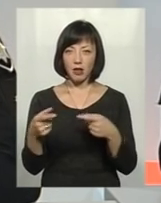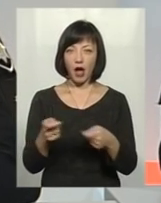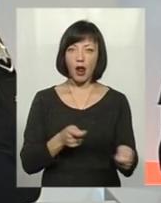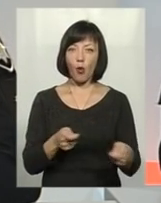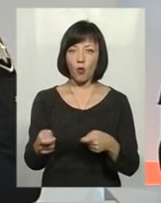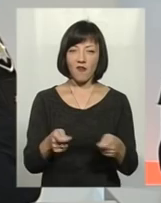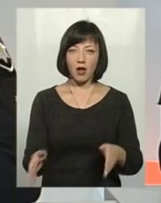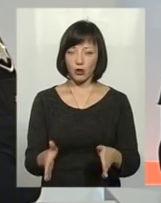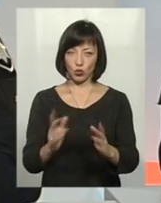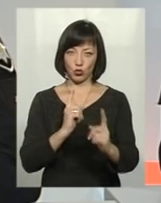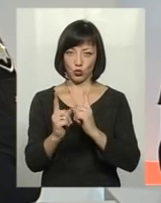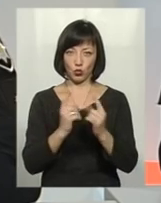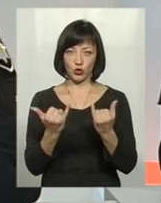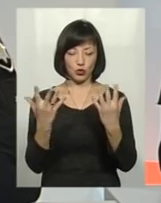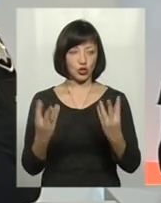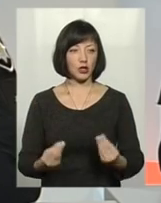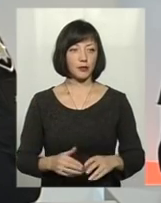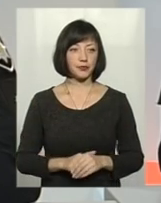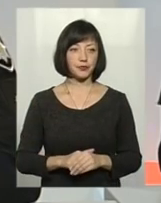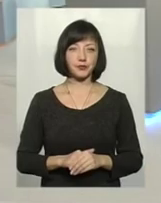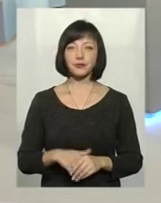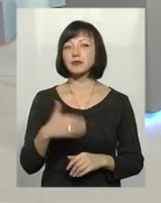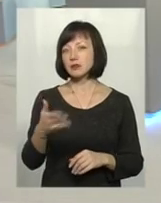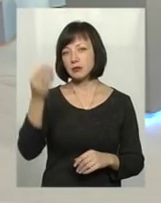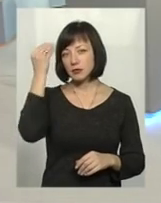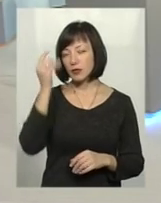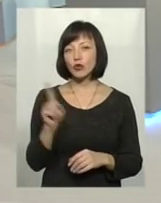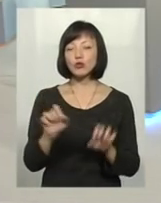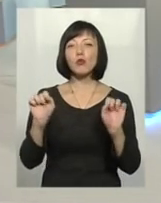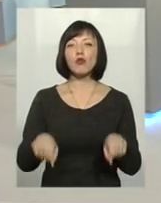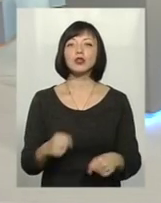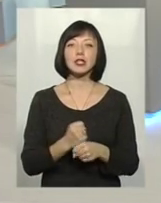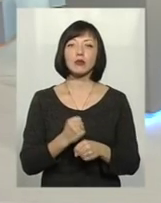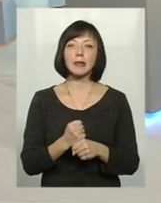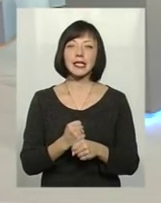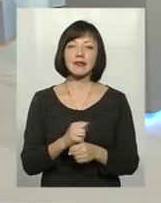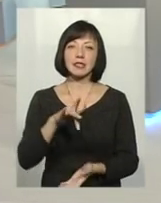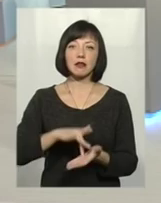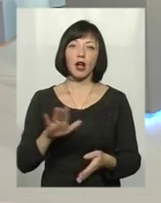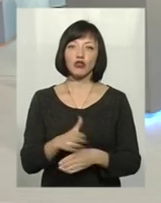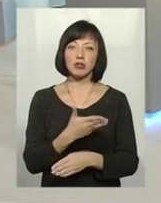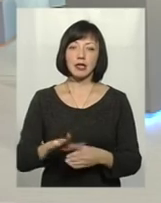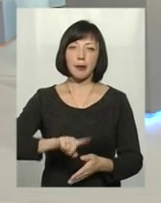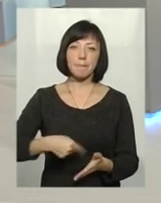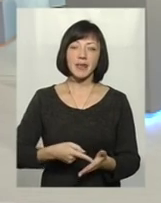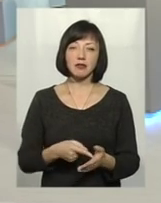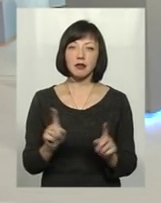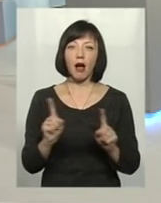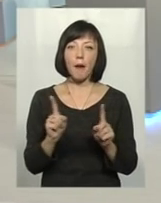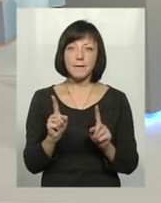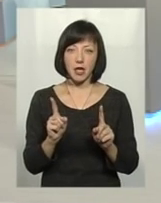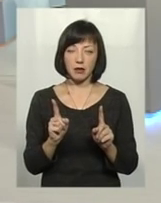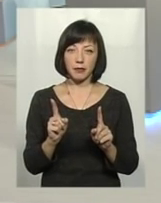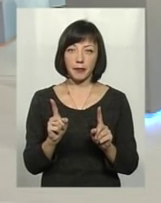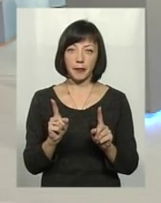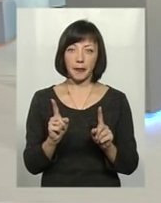дорожнього руху на сьогоднішній день. Скажіть, будь ласка, на вашу думку, що можна зробити в центральній частині міста, аби